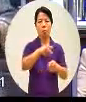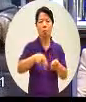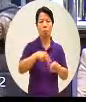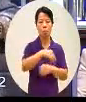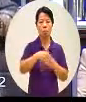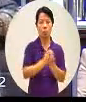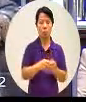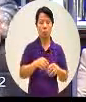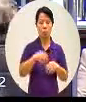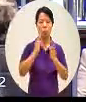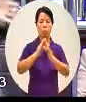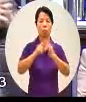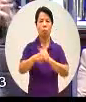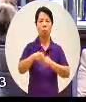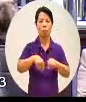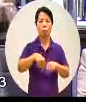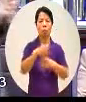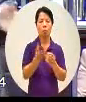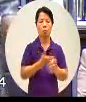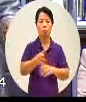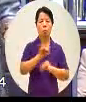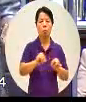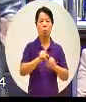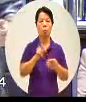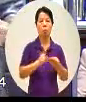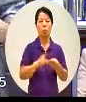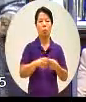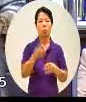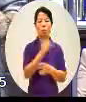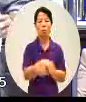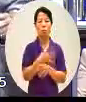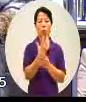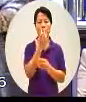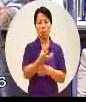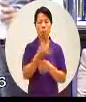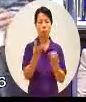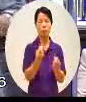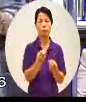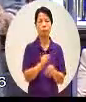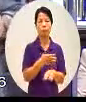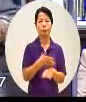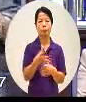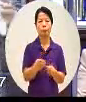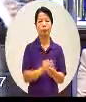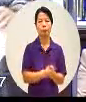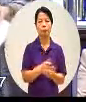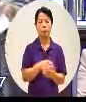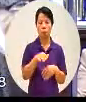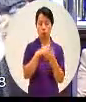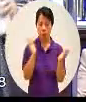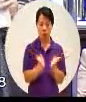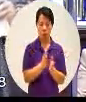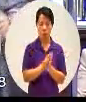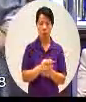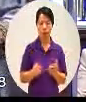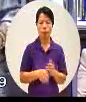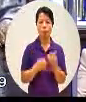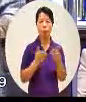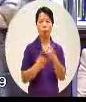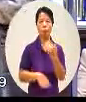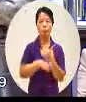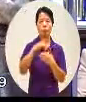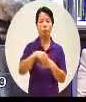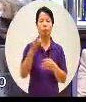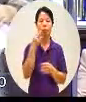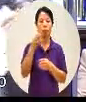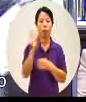市计划，予人地主袂使想揭开。哦，啊，但是咱规个会当来达到防洪治水。